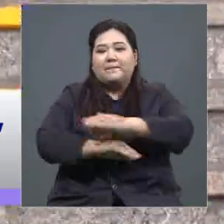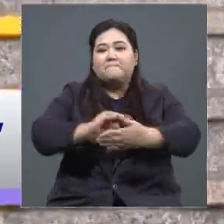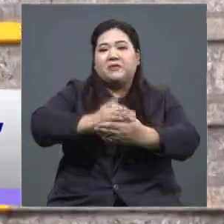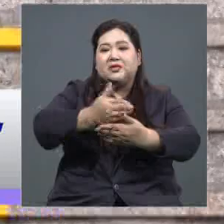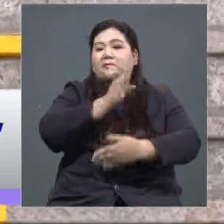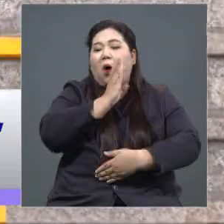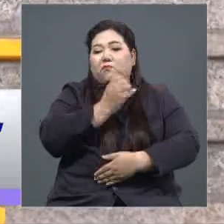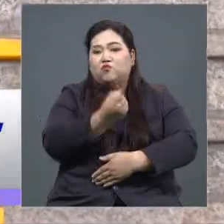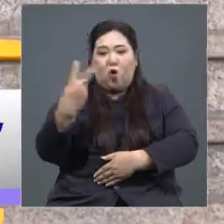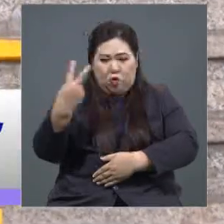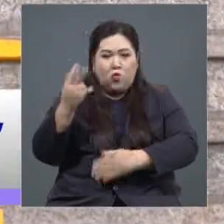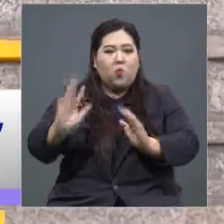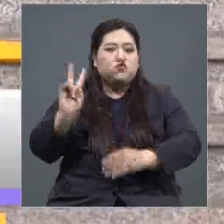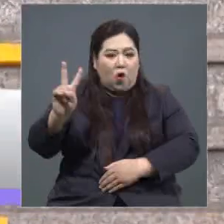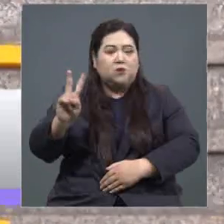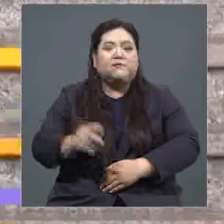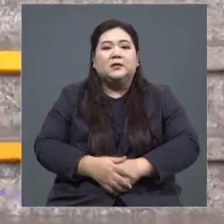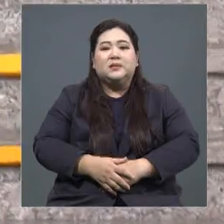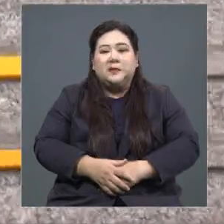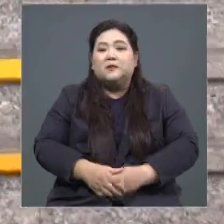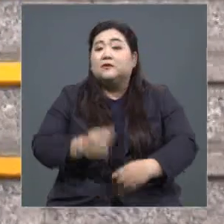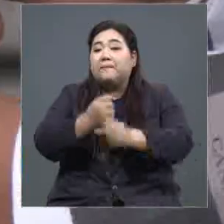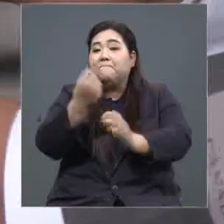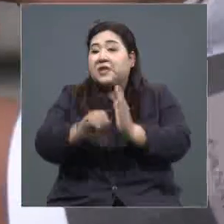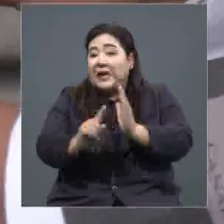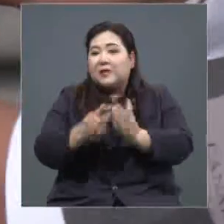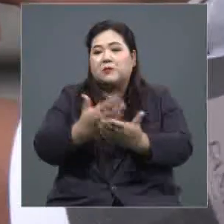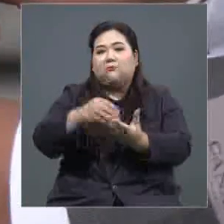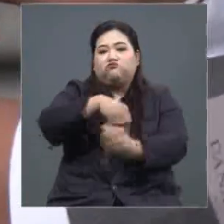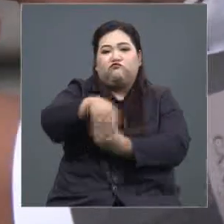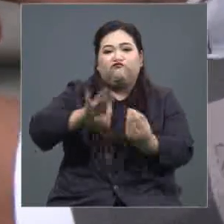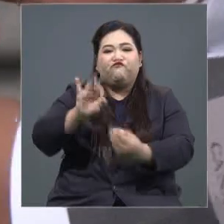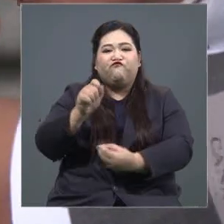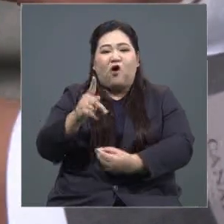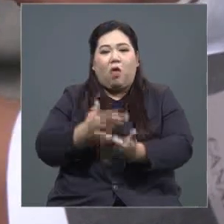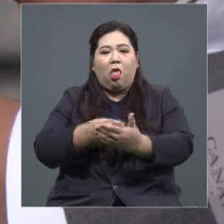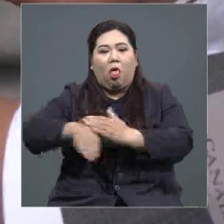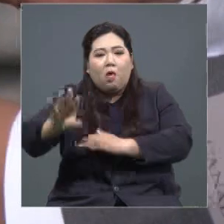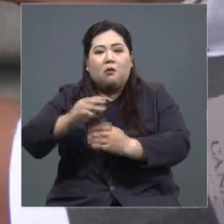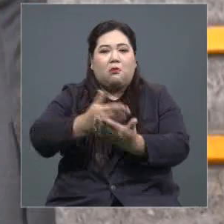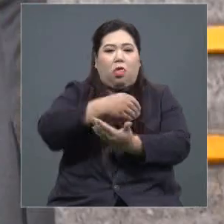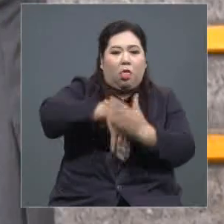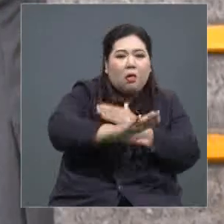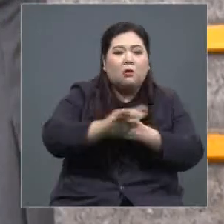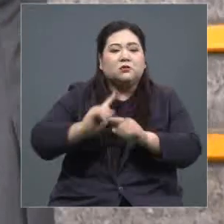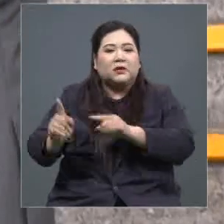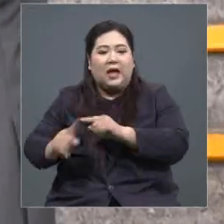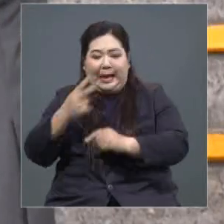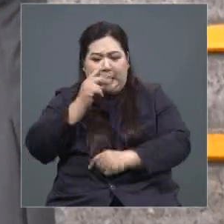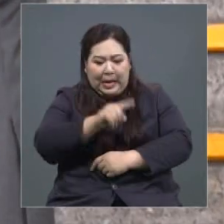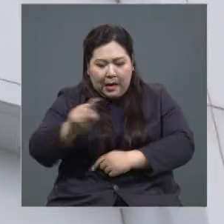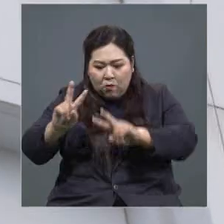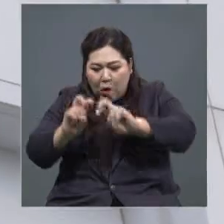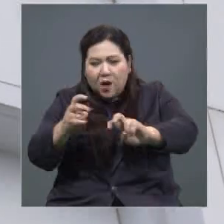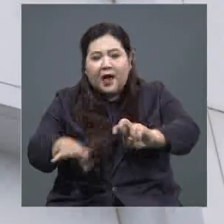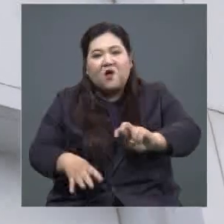ก็คือฟอกเงินร่วมกันฟอกเงินแล้วก็สมคบกันฟอกเงินกรณีที่ไปพบค่ะเส้นเงินเนี่ยพัวพันกับเว็บพนันออน